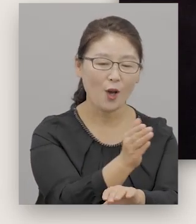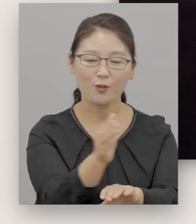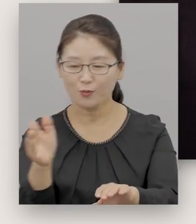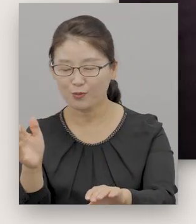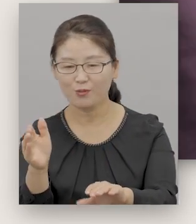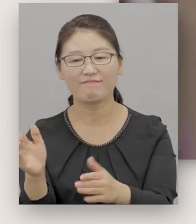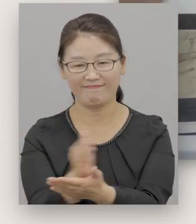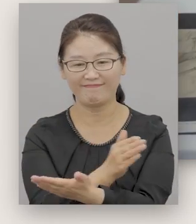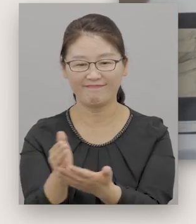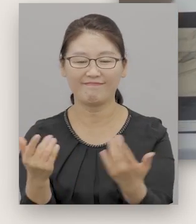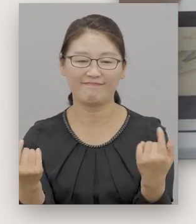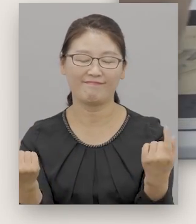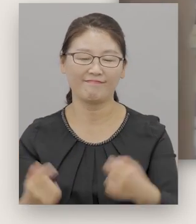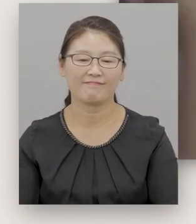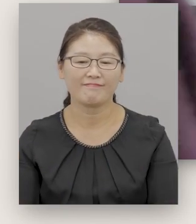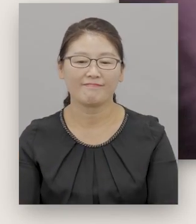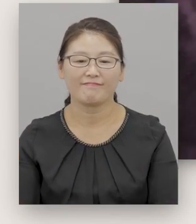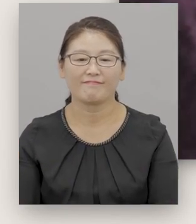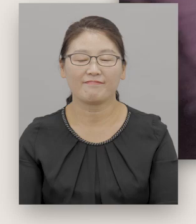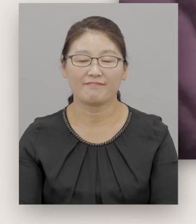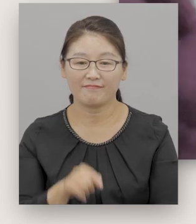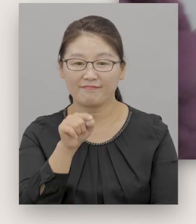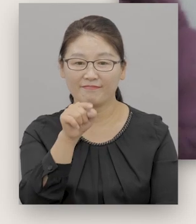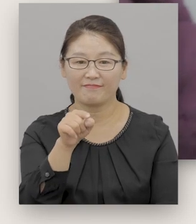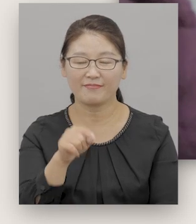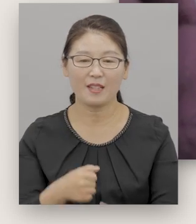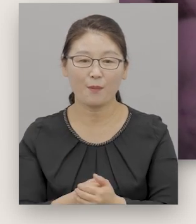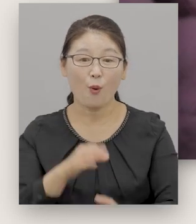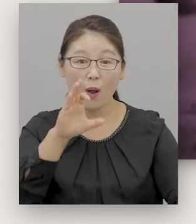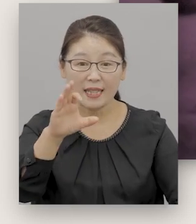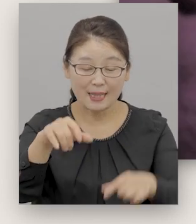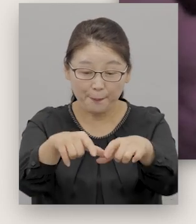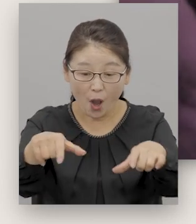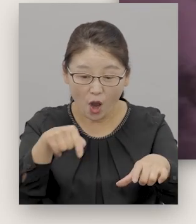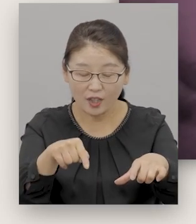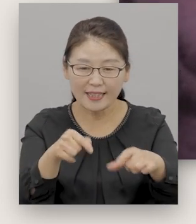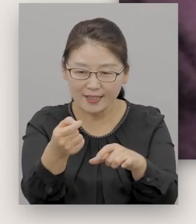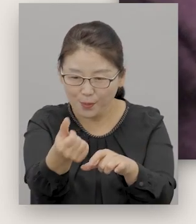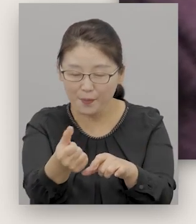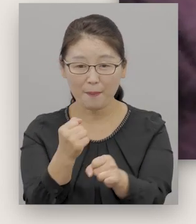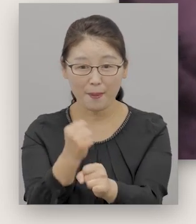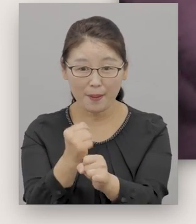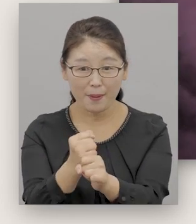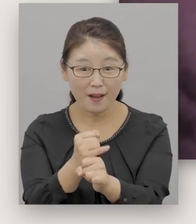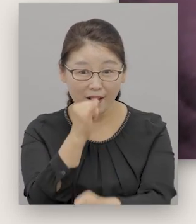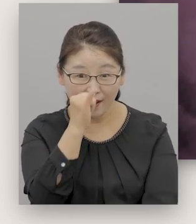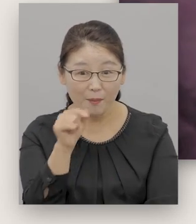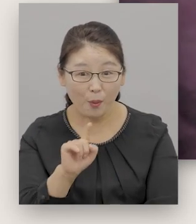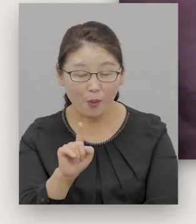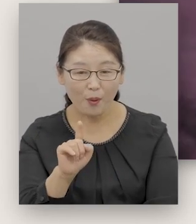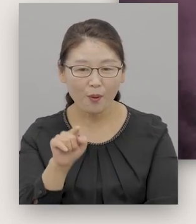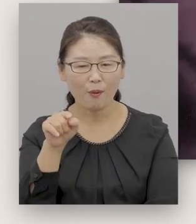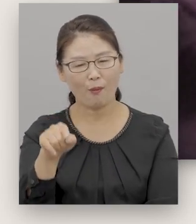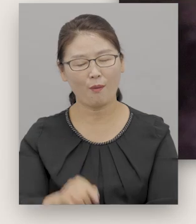갈린다고 합니다. 그리고 또 하나는 저기 변기, 조그만 미니어처 변기가 보이시죠? 여기 이 작품에